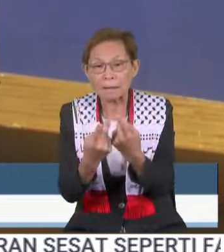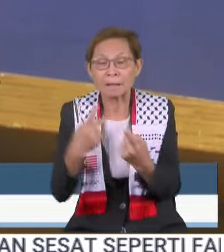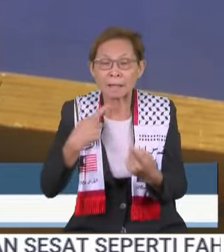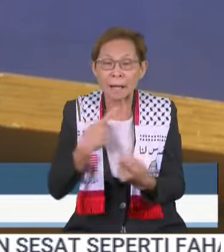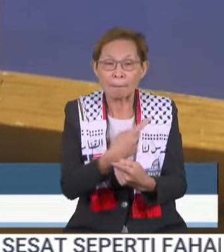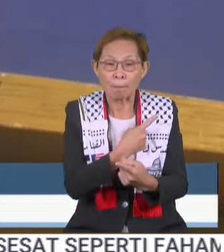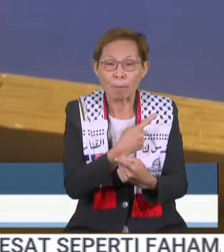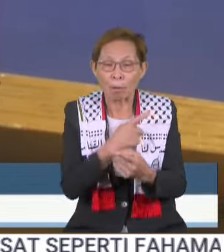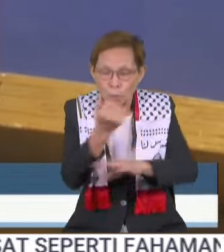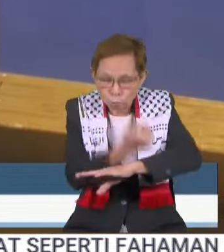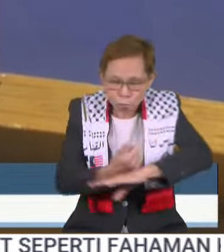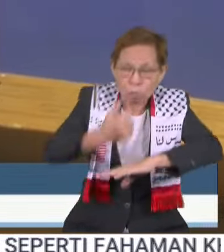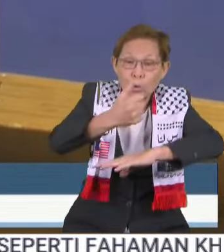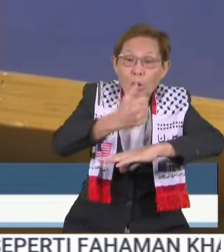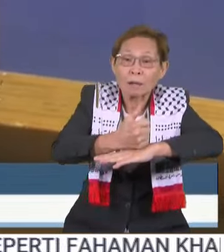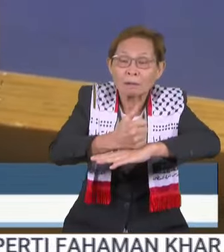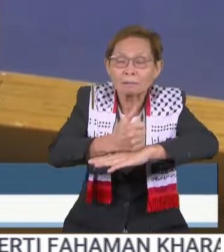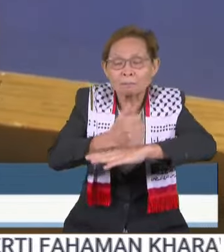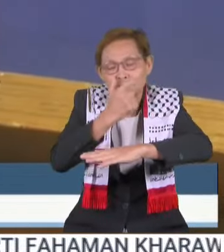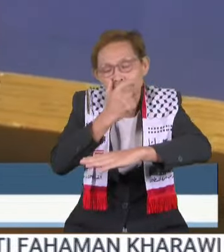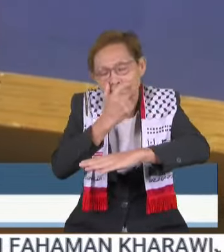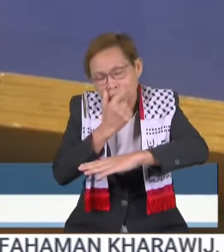kami tumbuhkan